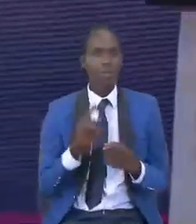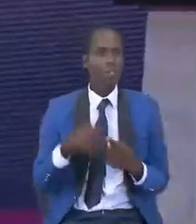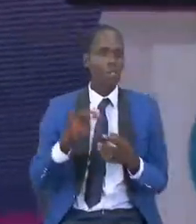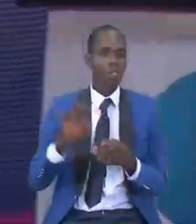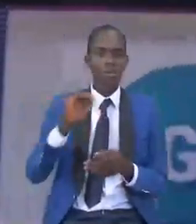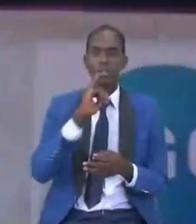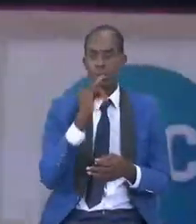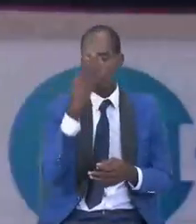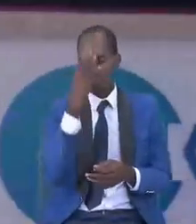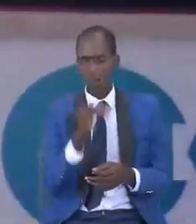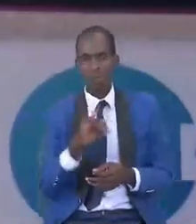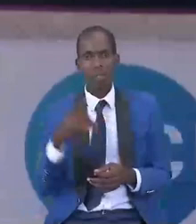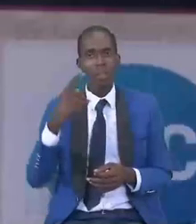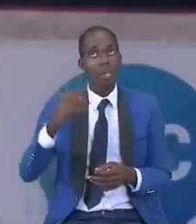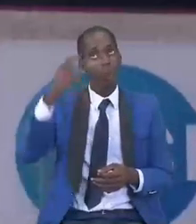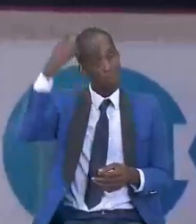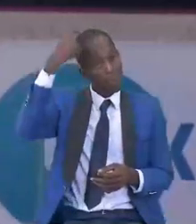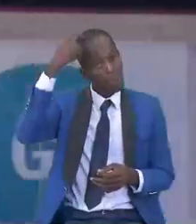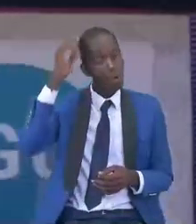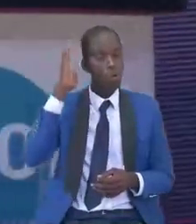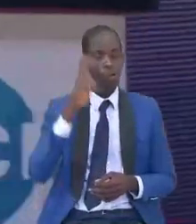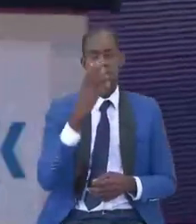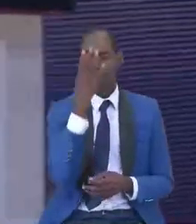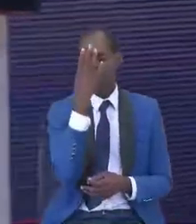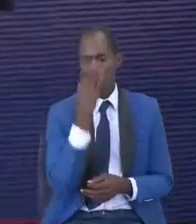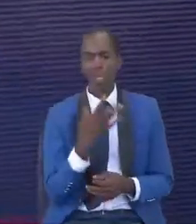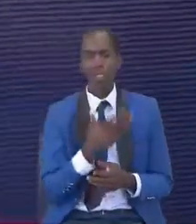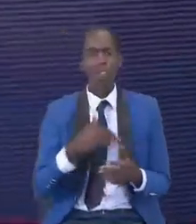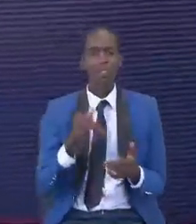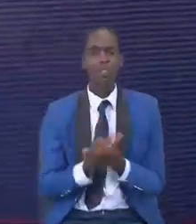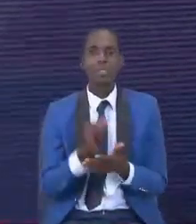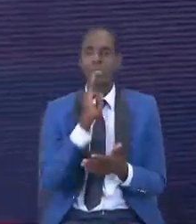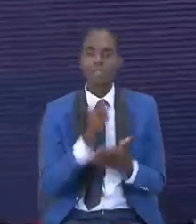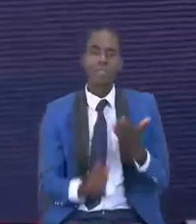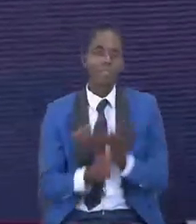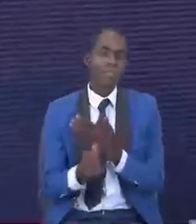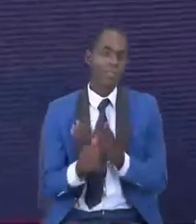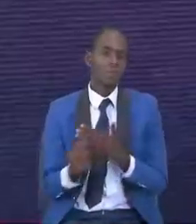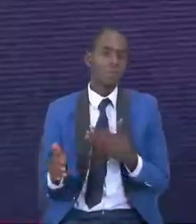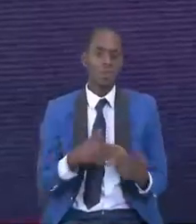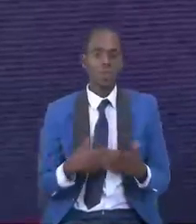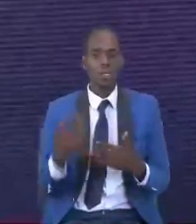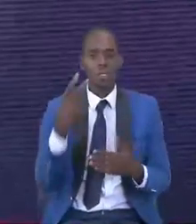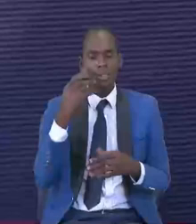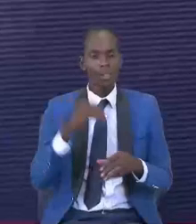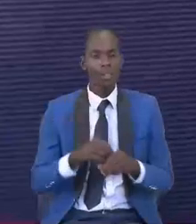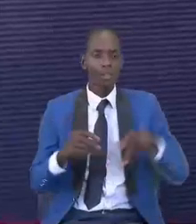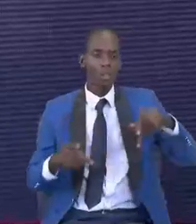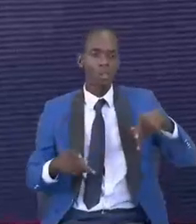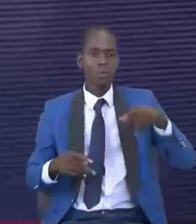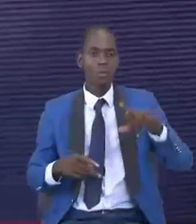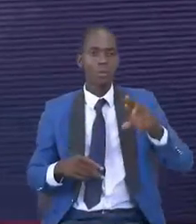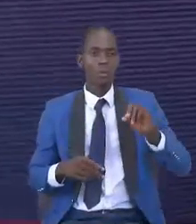cerveau sera endormi. Et c'est une situation dangereuse. Proverbe 23. Voyons